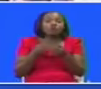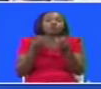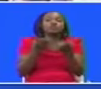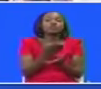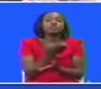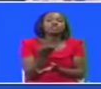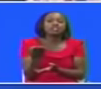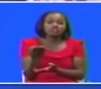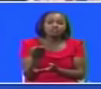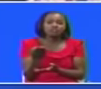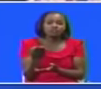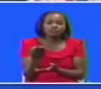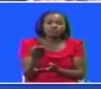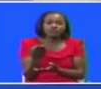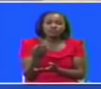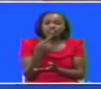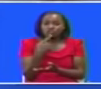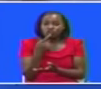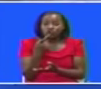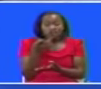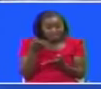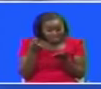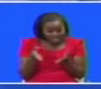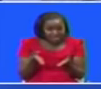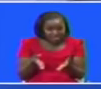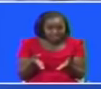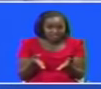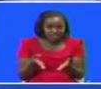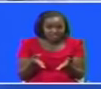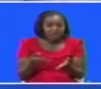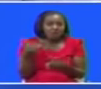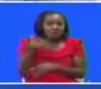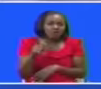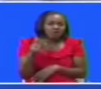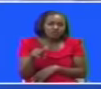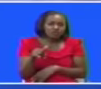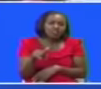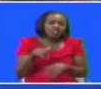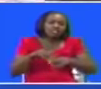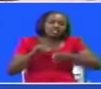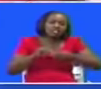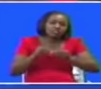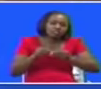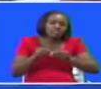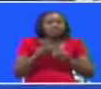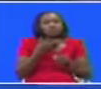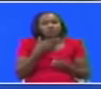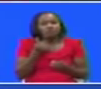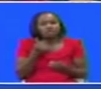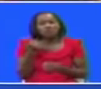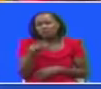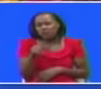kiwango kinatakikana. Kwa hivyo, lakini pia isitoshe, bado katika numbers zile zinatakikana, lakini